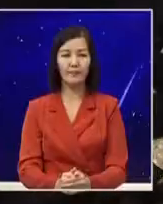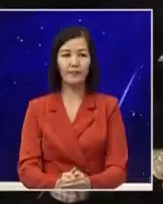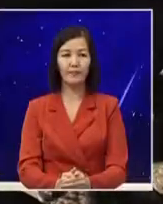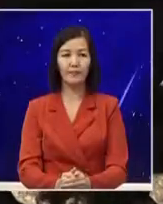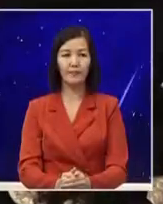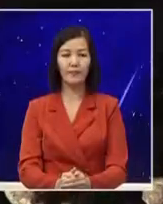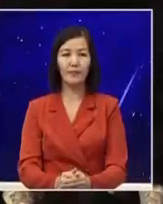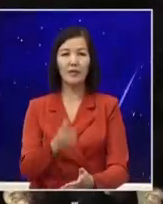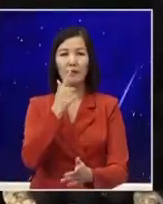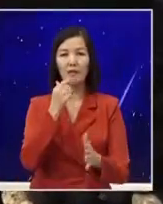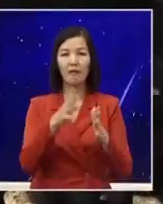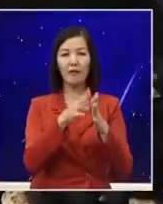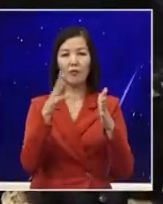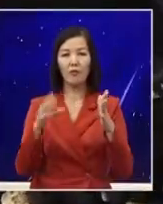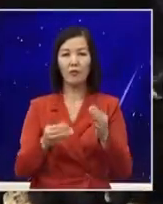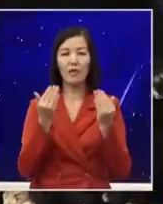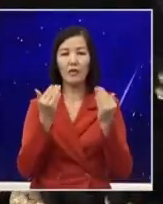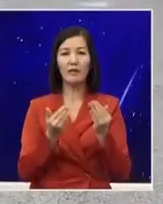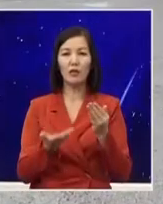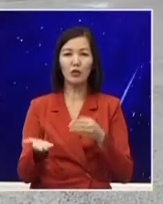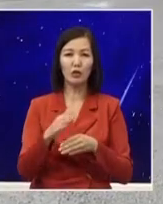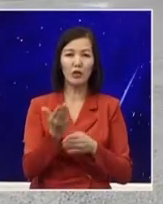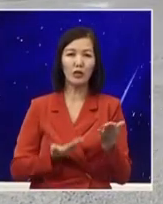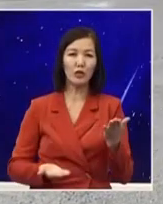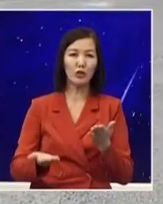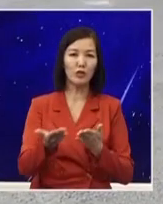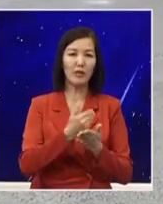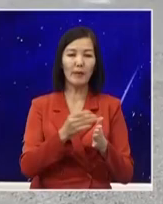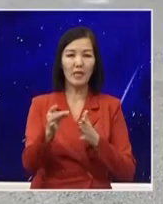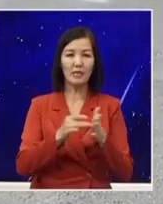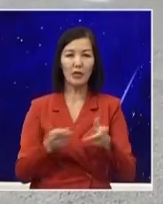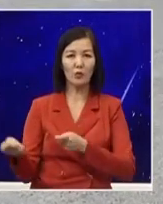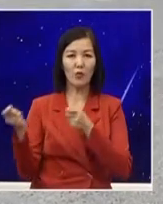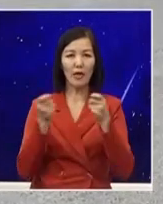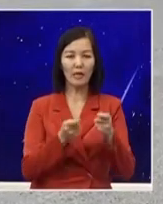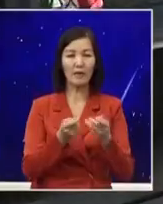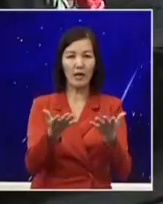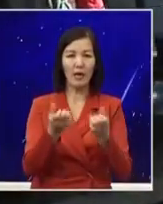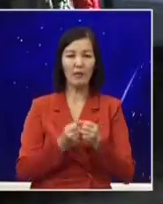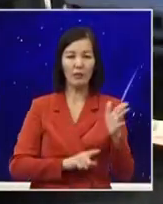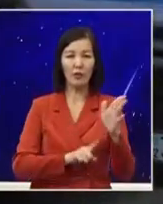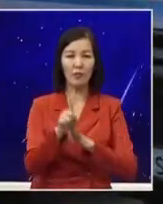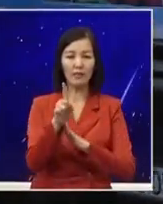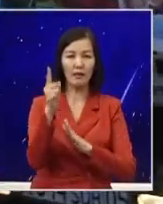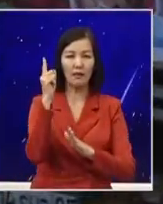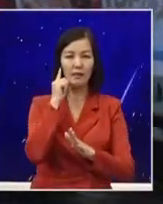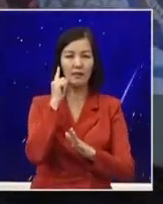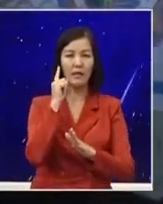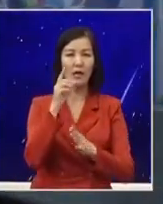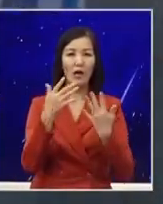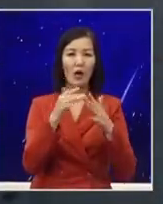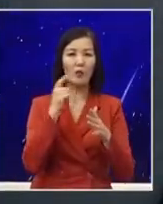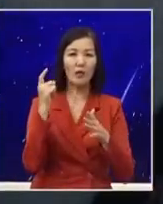Таубол бүйілген тәтті түбір. Шаруалар жерден қазып алған күйі балғын түрінде әкеліп жатты. Қабылдау науқаны басталғанын естіп, дала